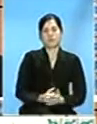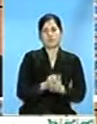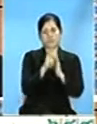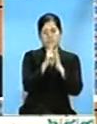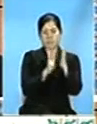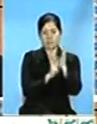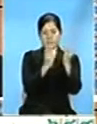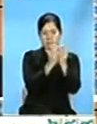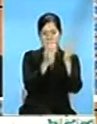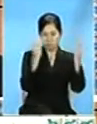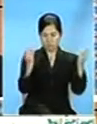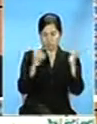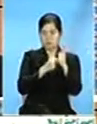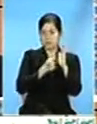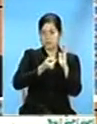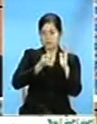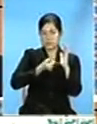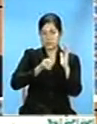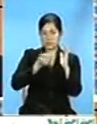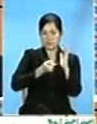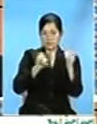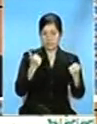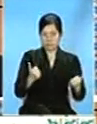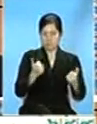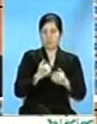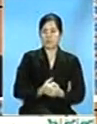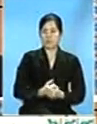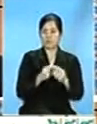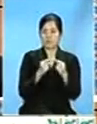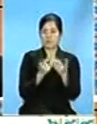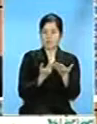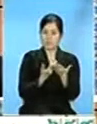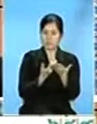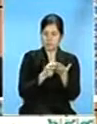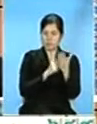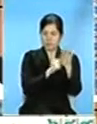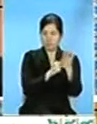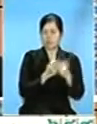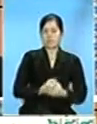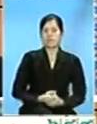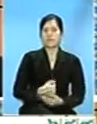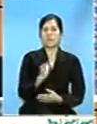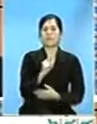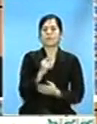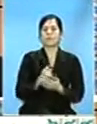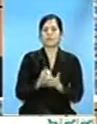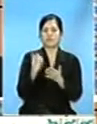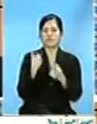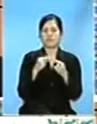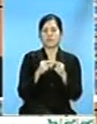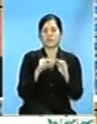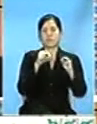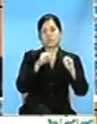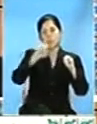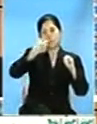รัฐธรรมนูญฉบับเดิมเนี่ยฉบับที่เราใช้อยู่ปัจจุบันนะครับจริงๆแล้วมี3มาตราสำคั